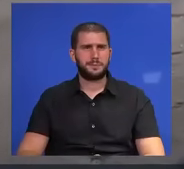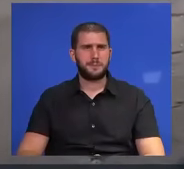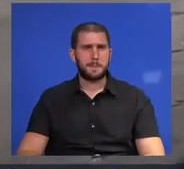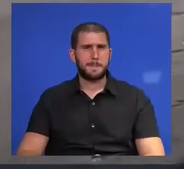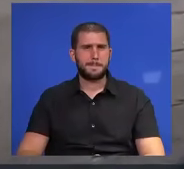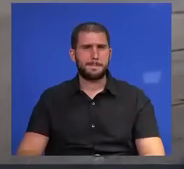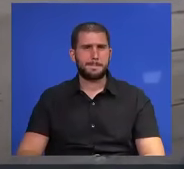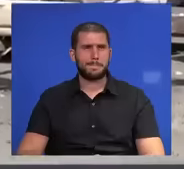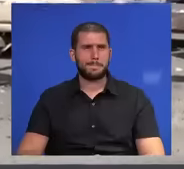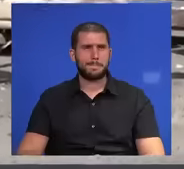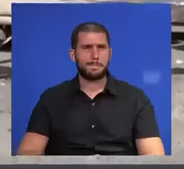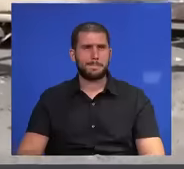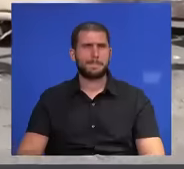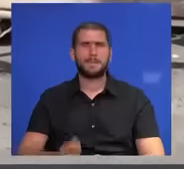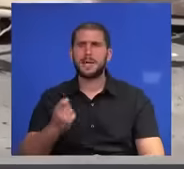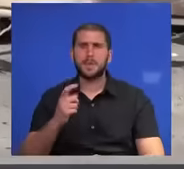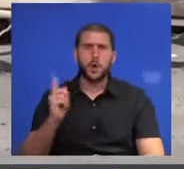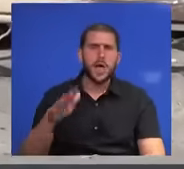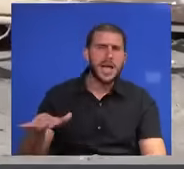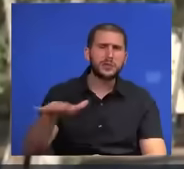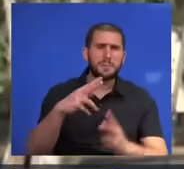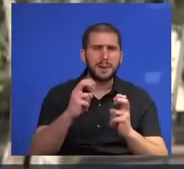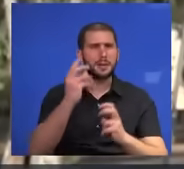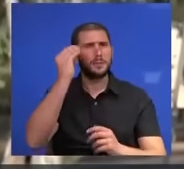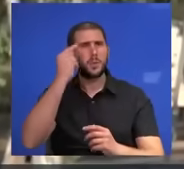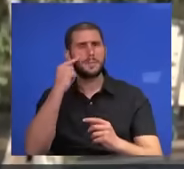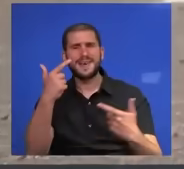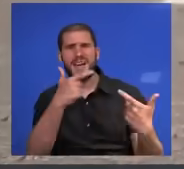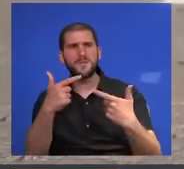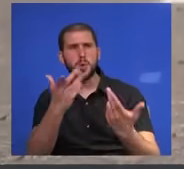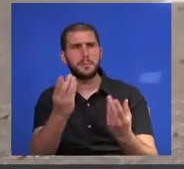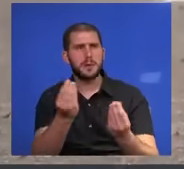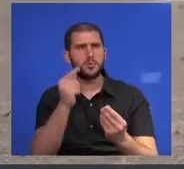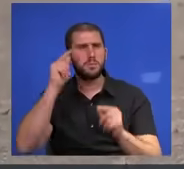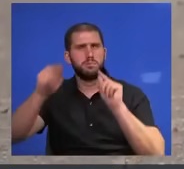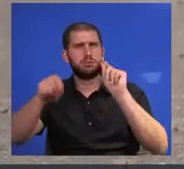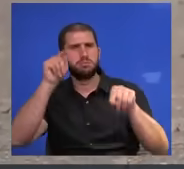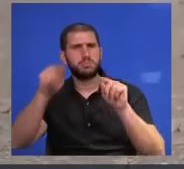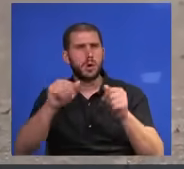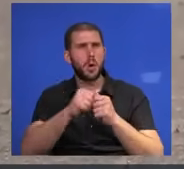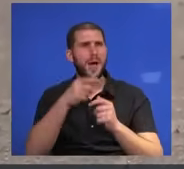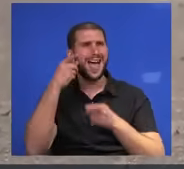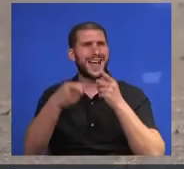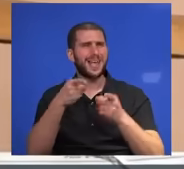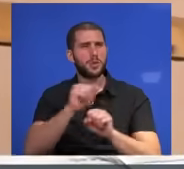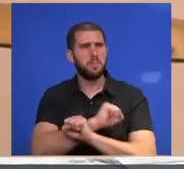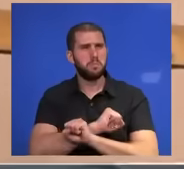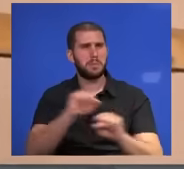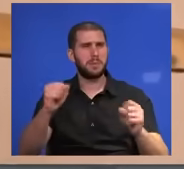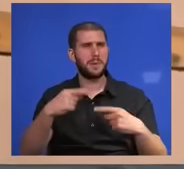אין כמעט אזור בעיר בלי זכר של קרבות, ירי או רקטות שהתפוצצו כאן בימים